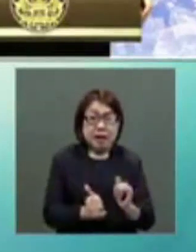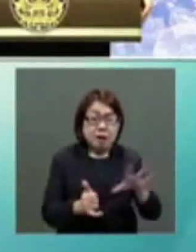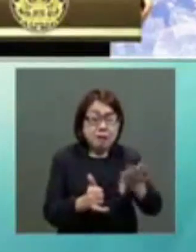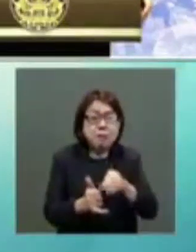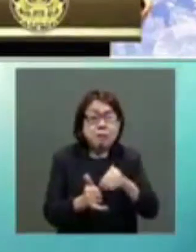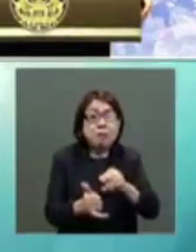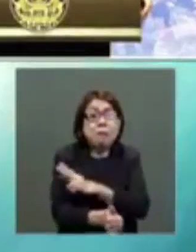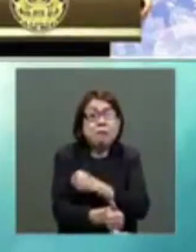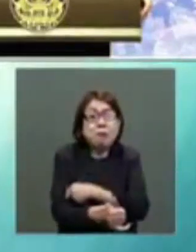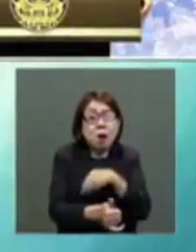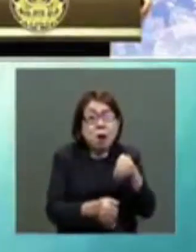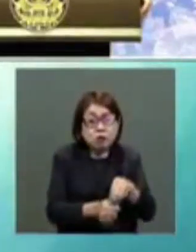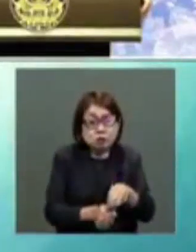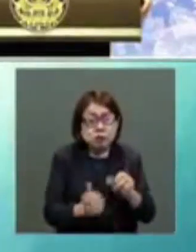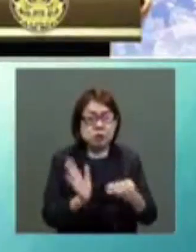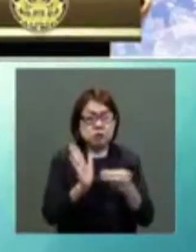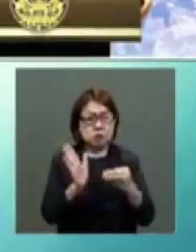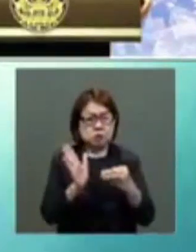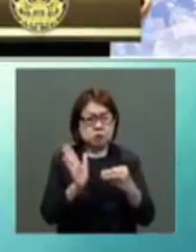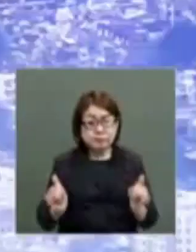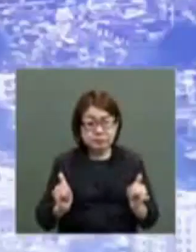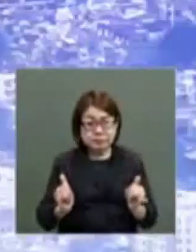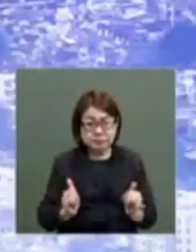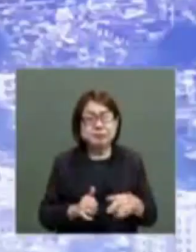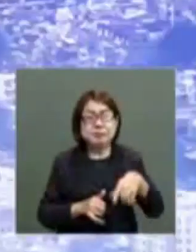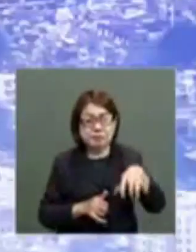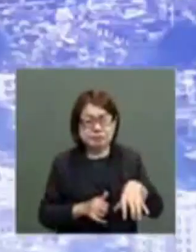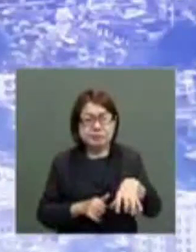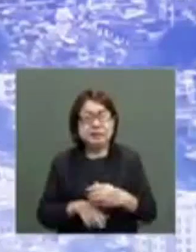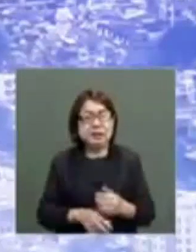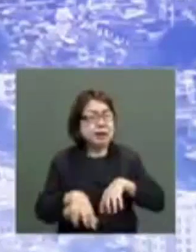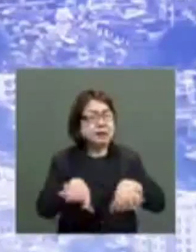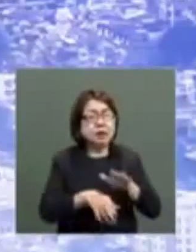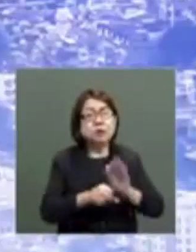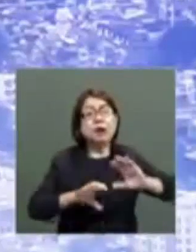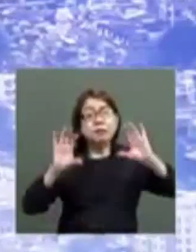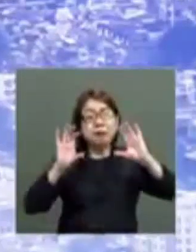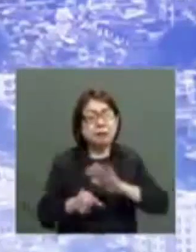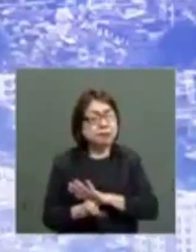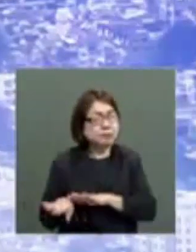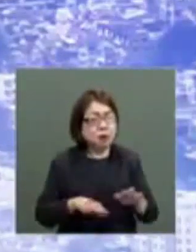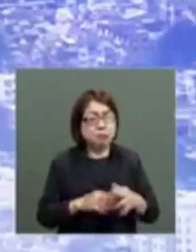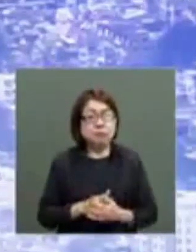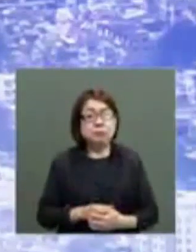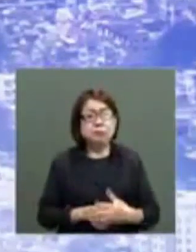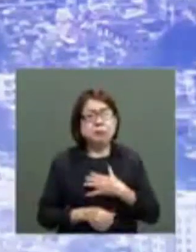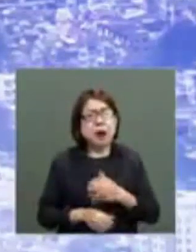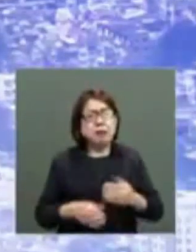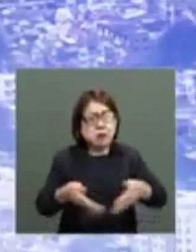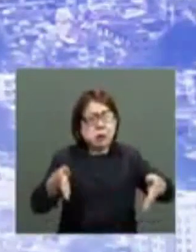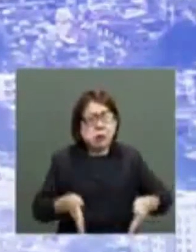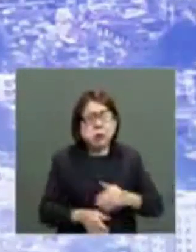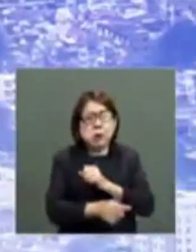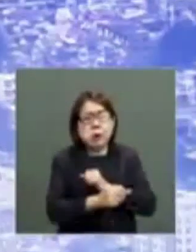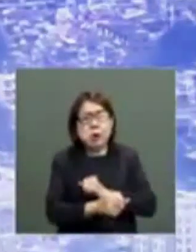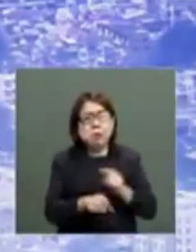ใหม่ที่ลดลงมันเป็นเพราะการตรวจต่อวันลดลงหรือเปล่าหรือเป็นเพราะประสิทธิภาพในการตรวจมันลดลงหรือเปล่าจำนว